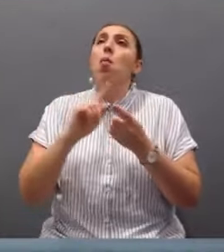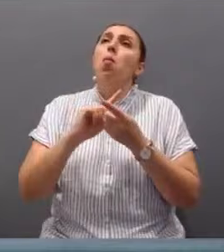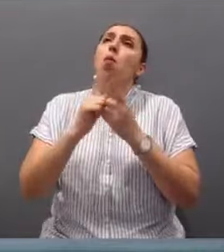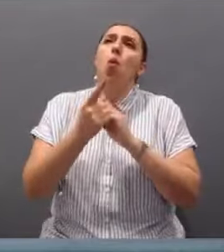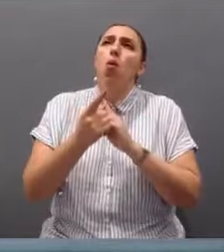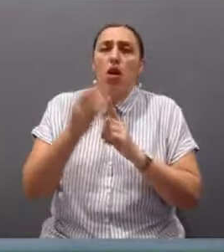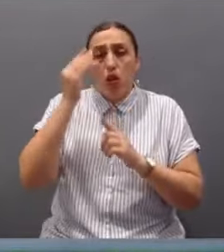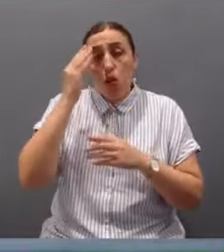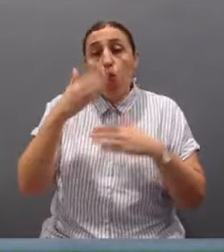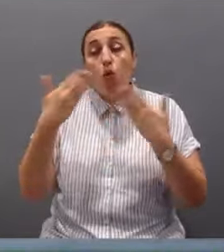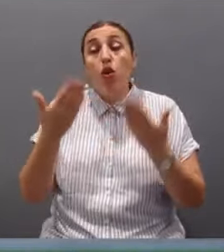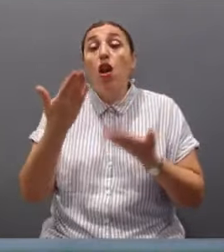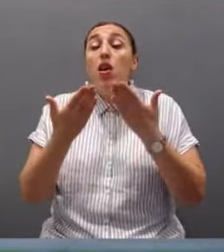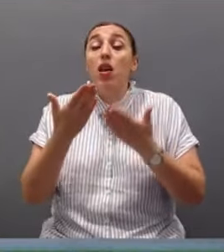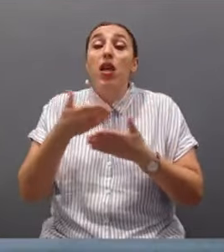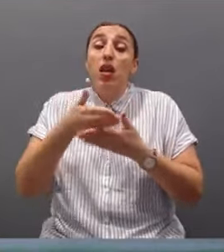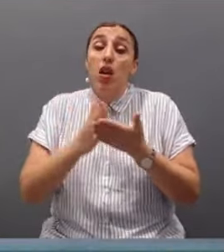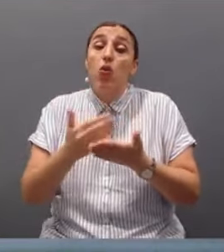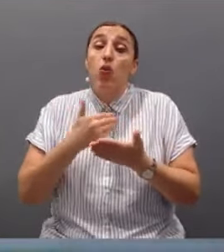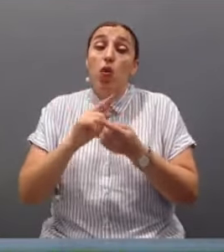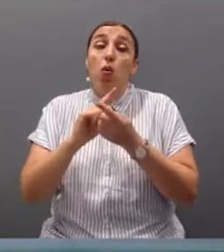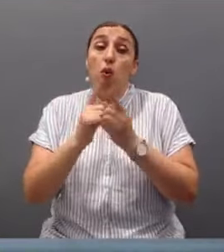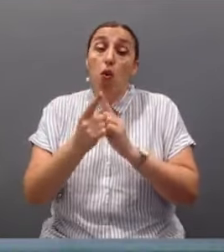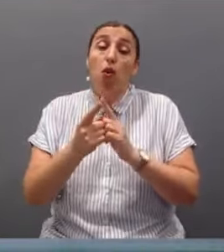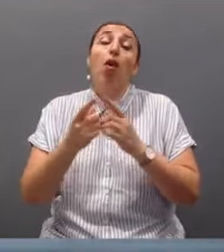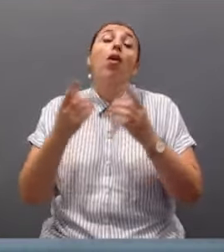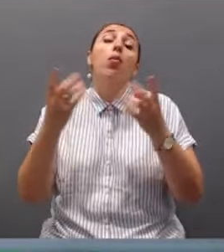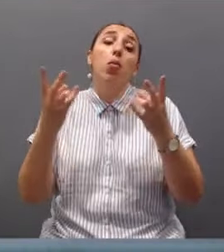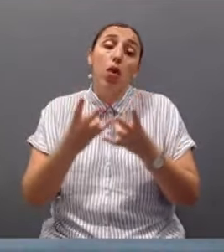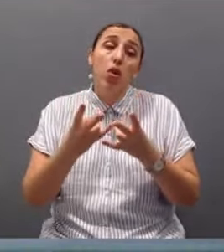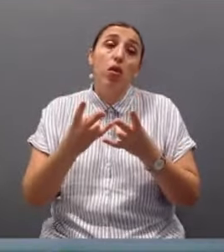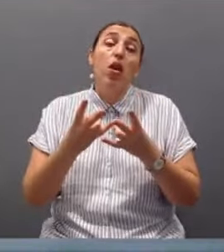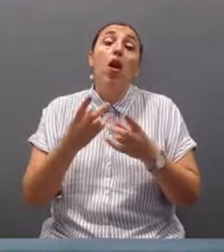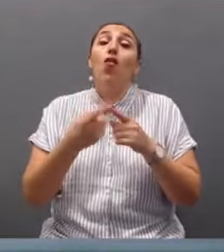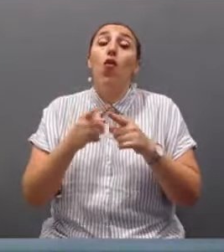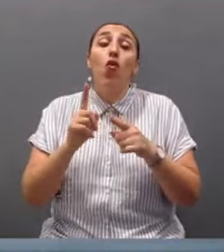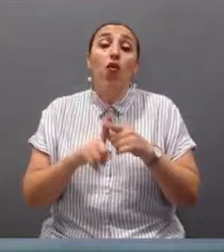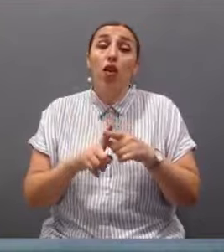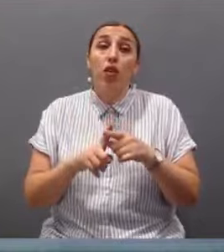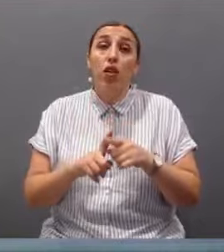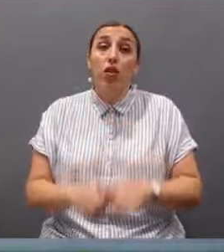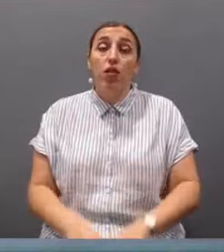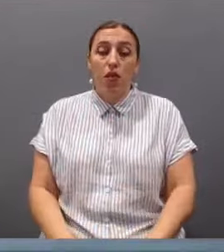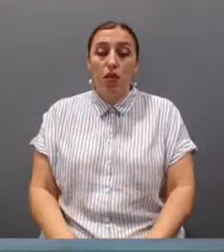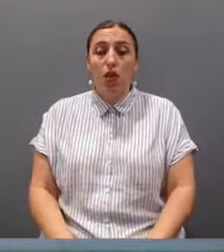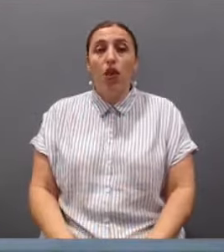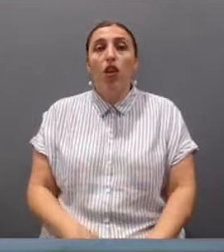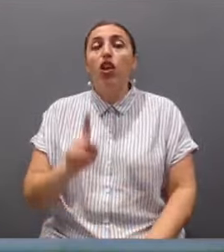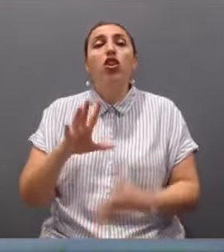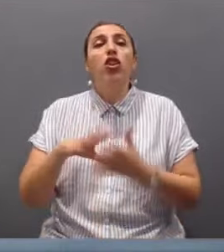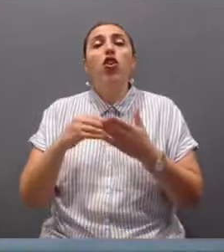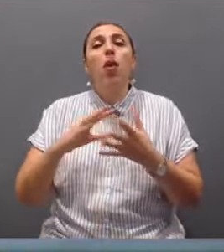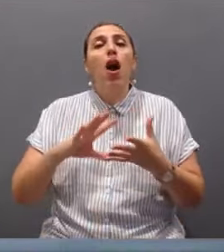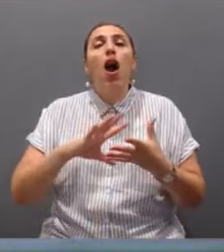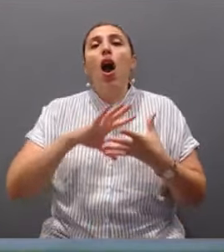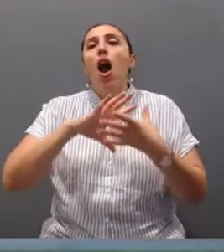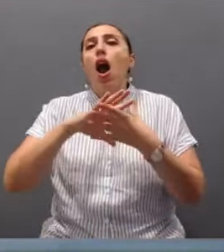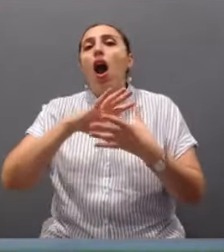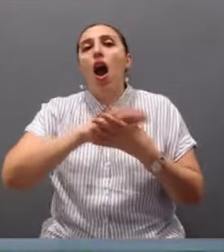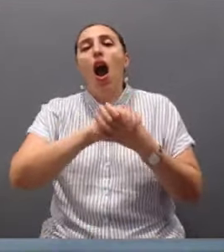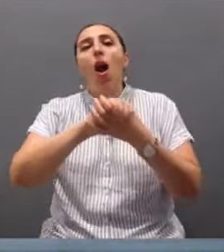ունեն, եթե ինչ-որ մի մասն էլ փոխելու կարիք ունեն, ապա փոխելու կարիք ունեն անկախ սրա, որովհետև ի վերջո ինչ է համամասնական